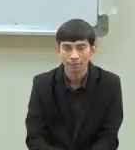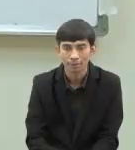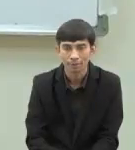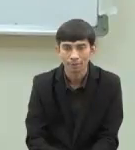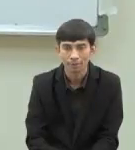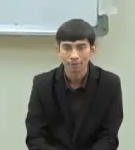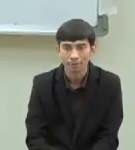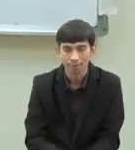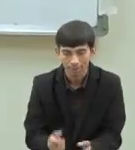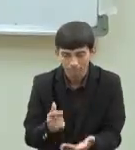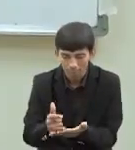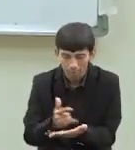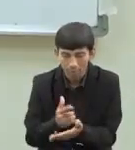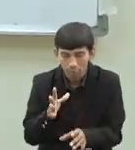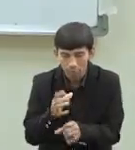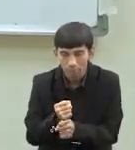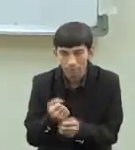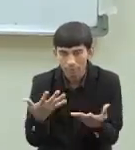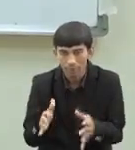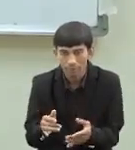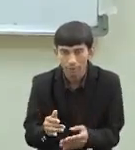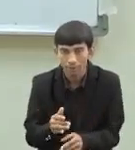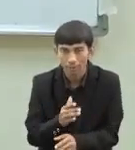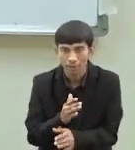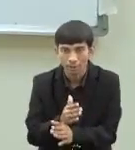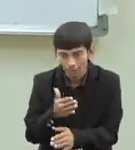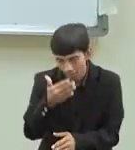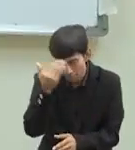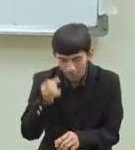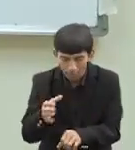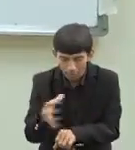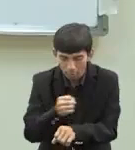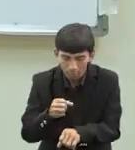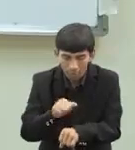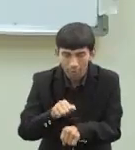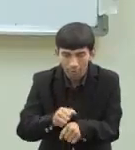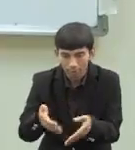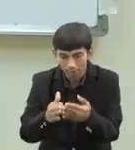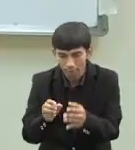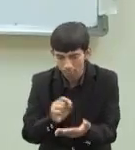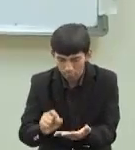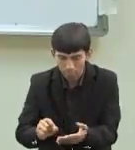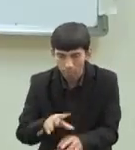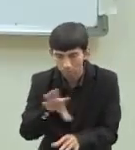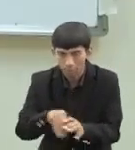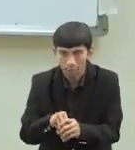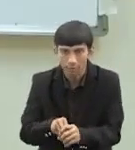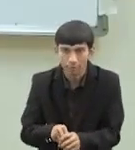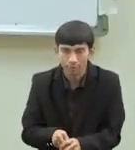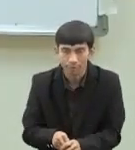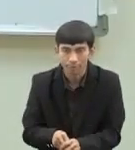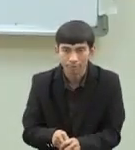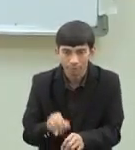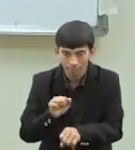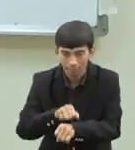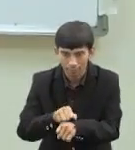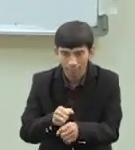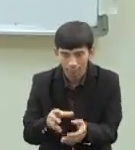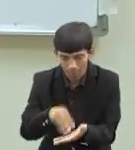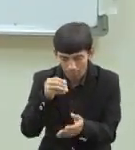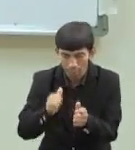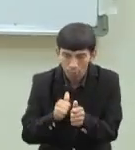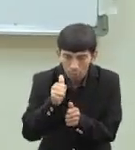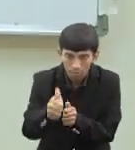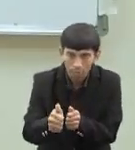à con chăn là con nát chẳng bị dân chọc hai con chà con plus do cái ca phải ra từ thưa bạn group khnì cái ca đã